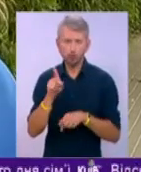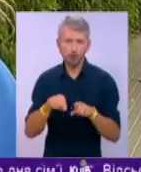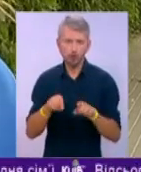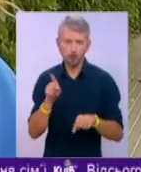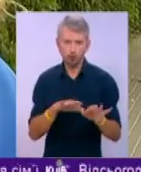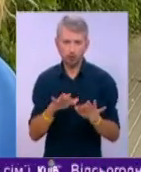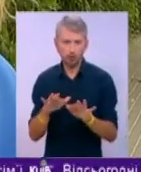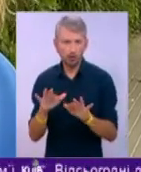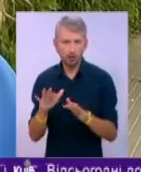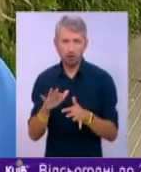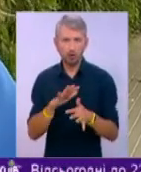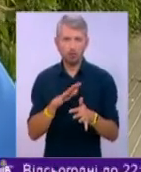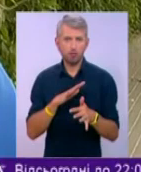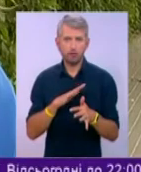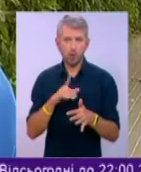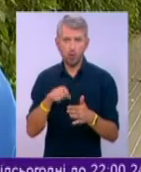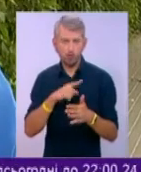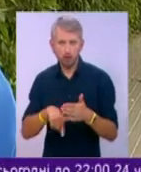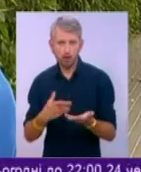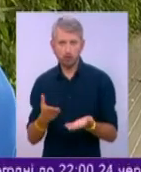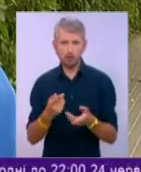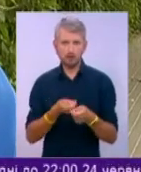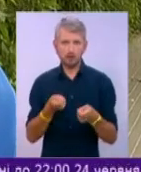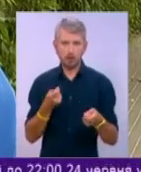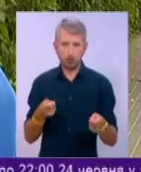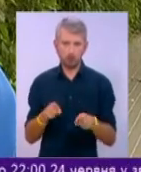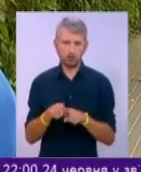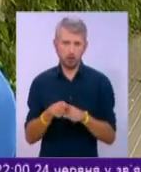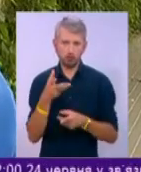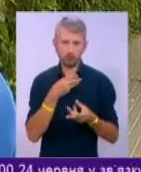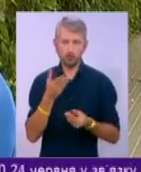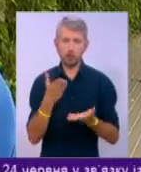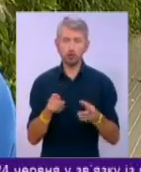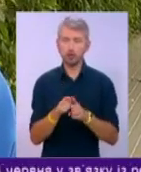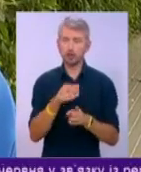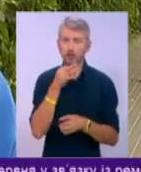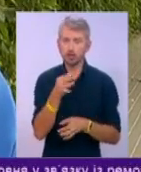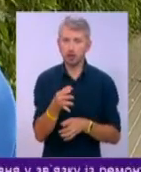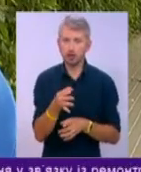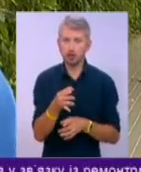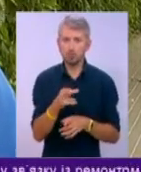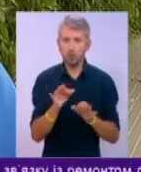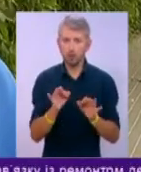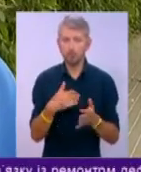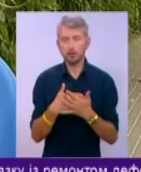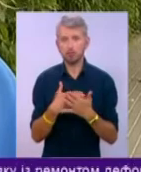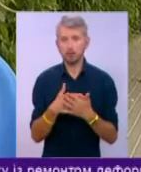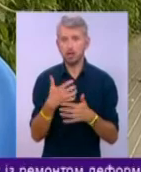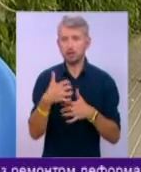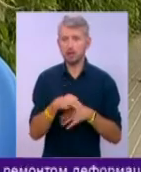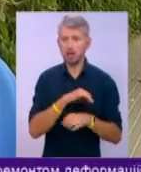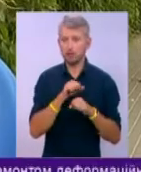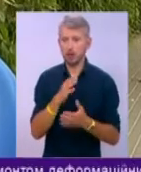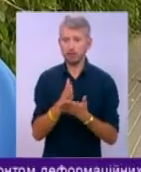вони не відбуваються і затягуються таким штучним чином. Якщо так сказати по правді, наприклад, серед адвокатів